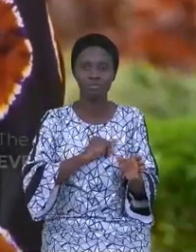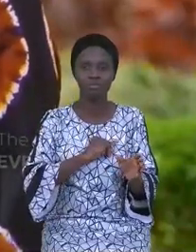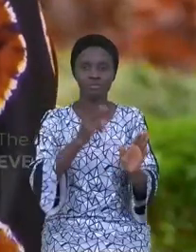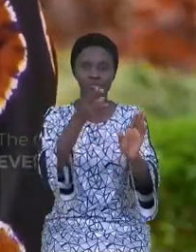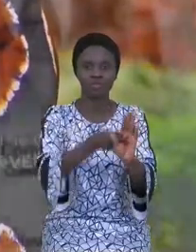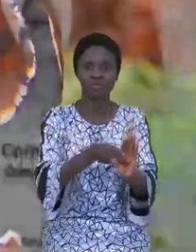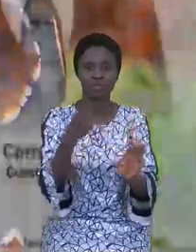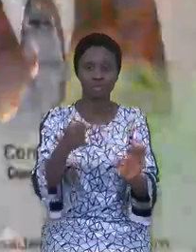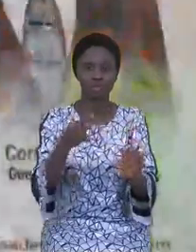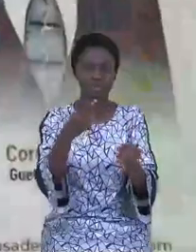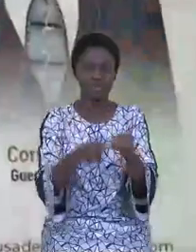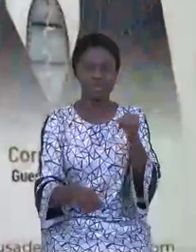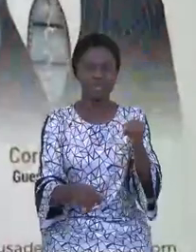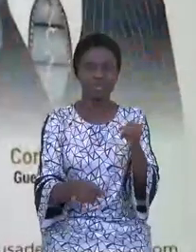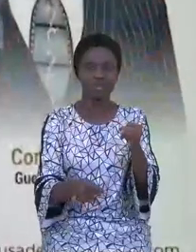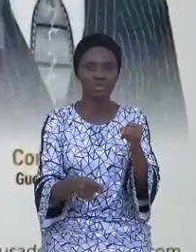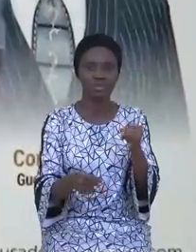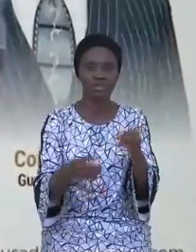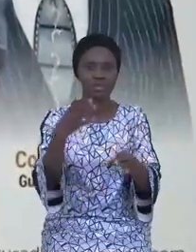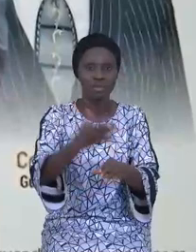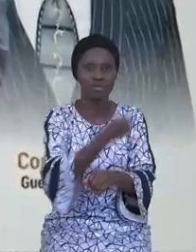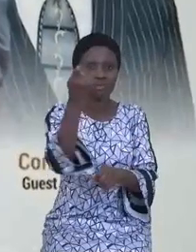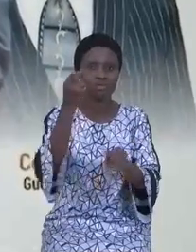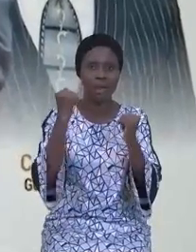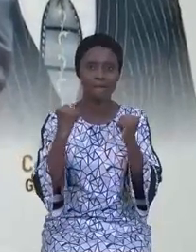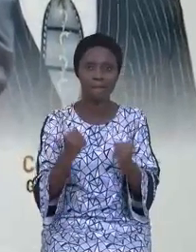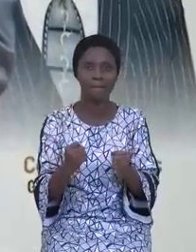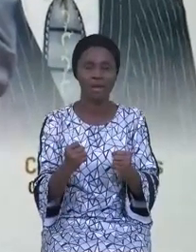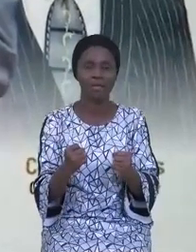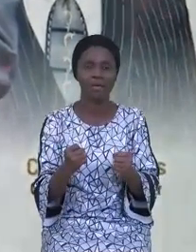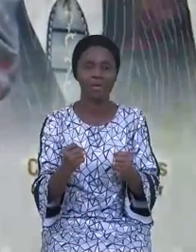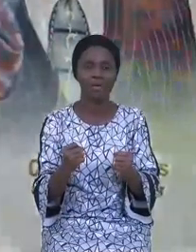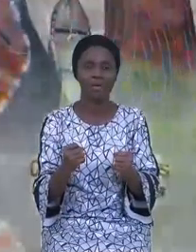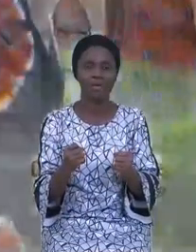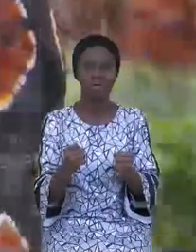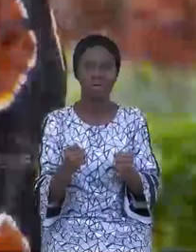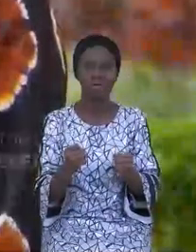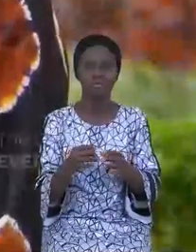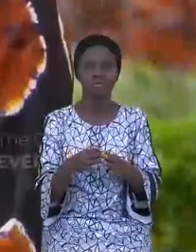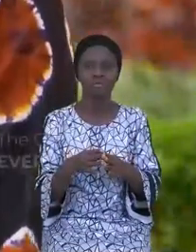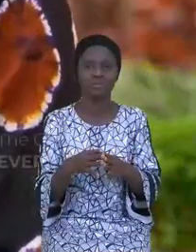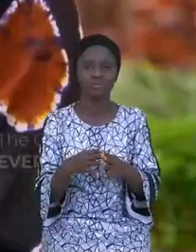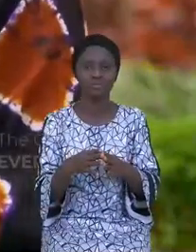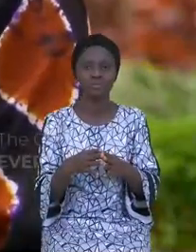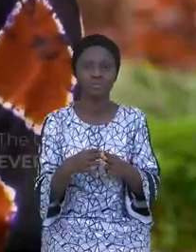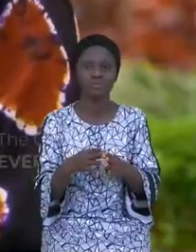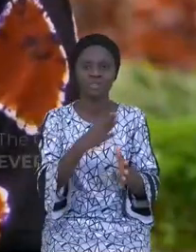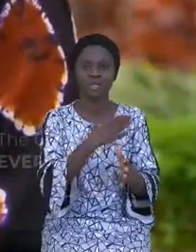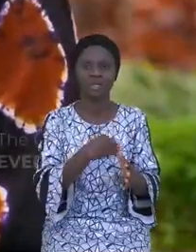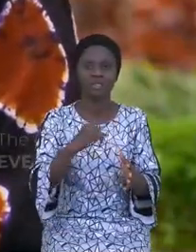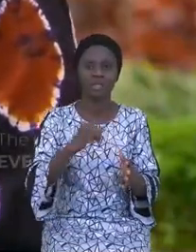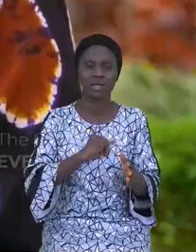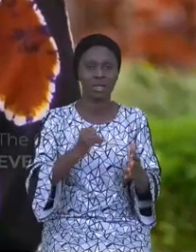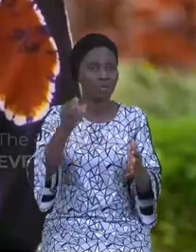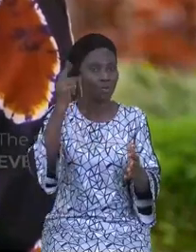Je m'étais connecté à la croisade de la puissance triomphante. J'avais un